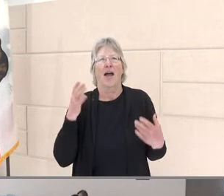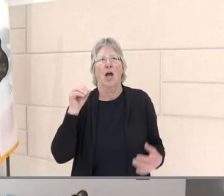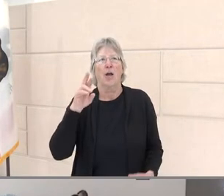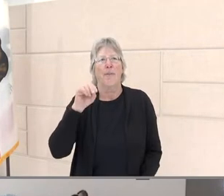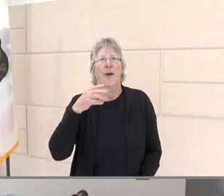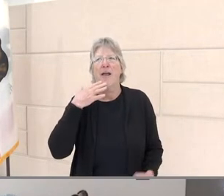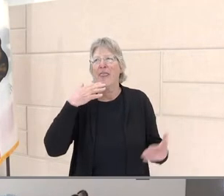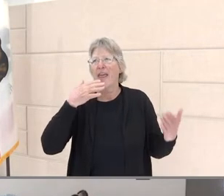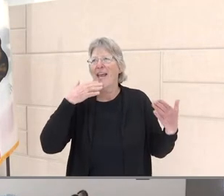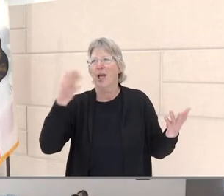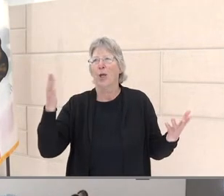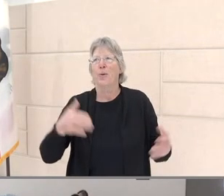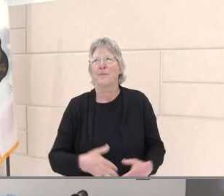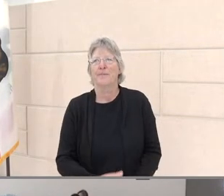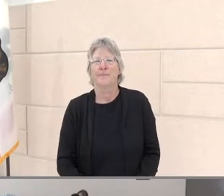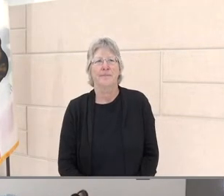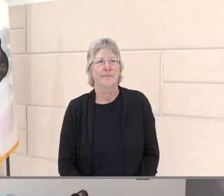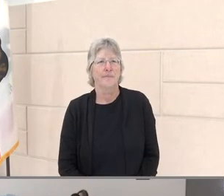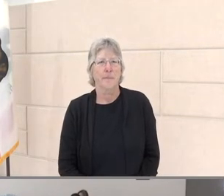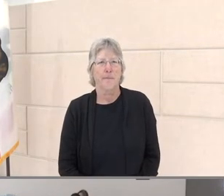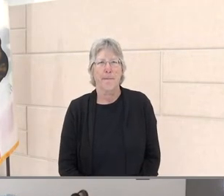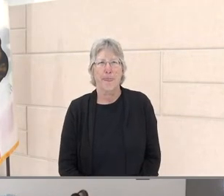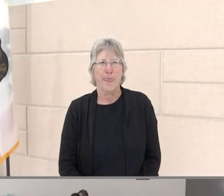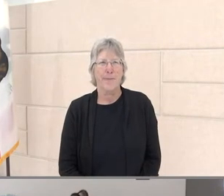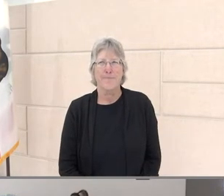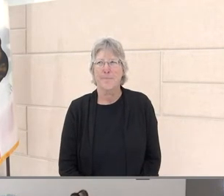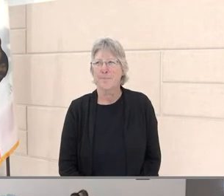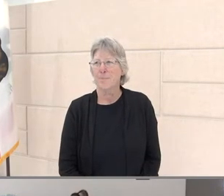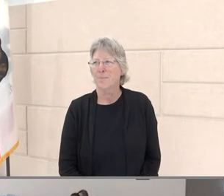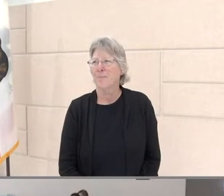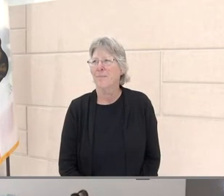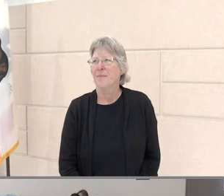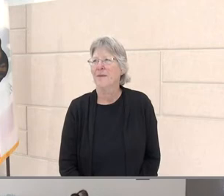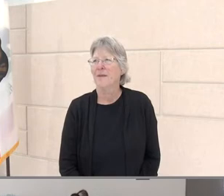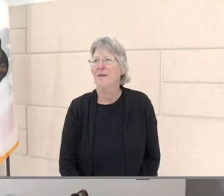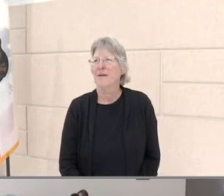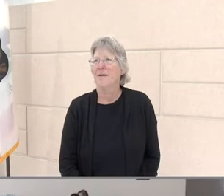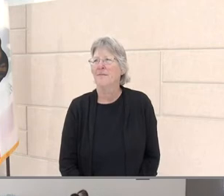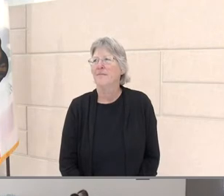ជាដំណឹងរៀបផ្សាយអំពីសាលារៀនកាប្រៀវ